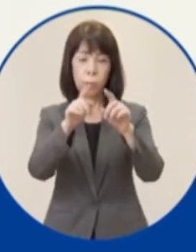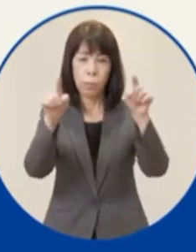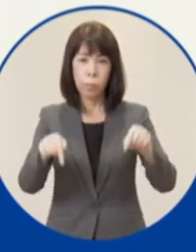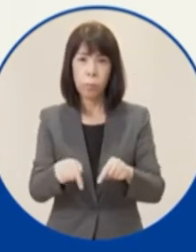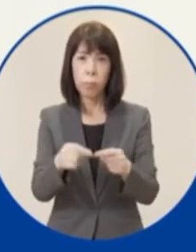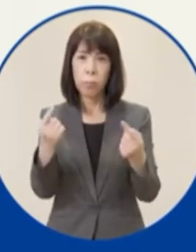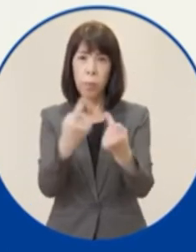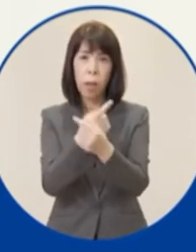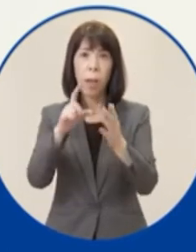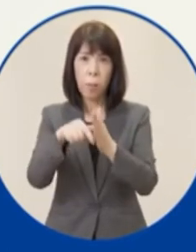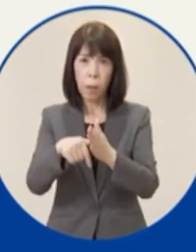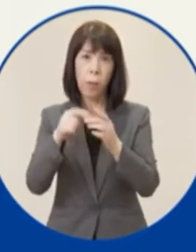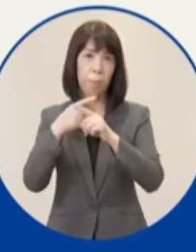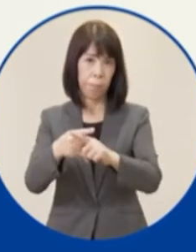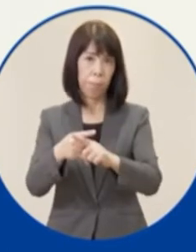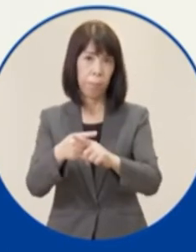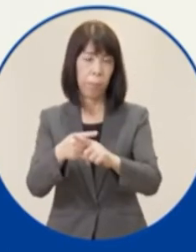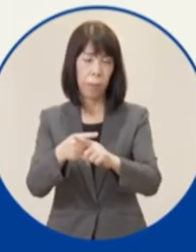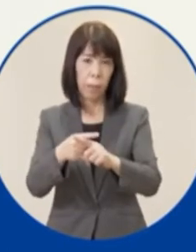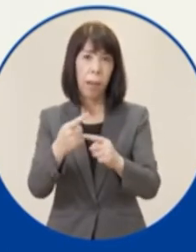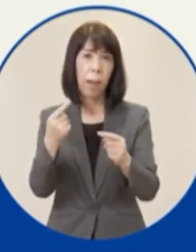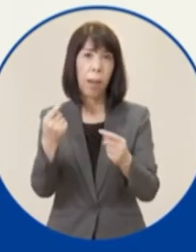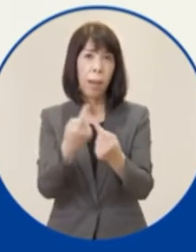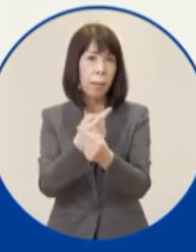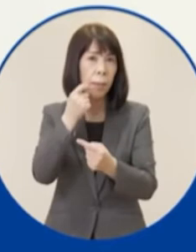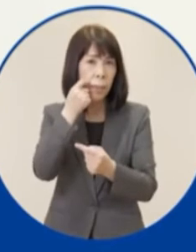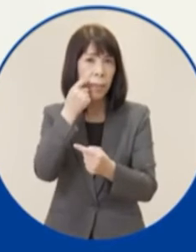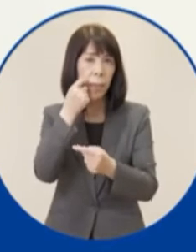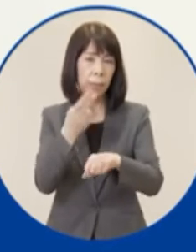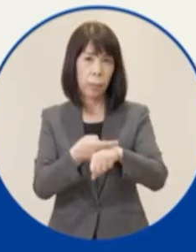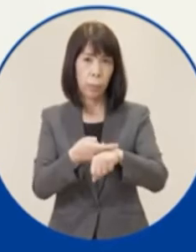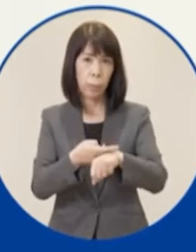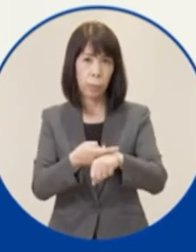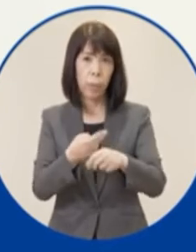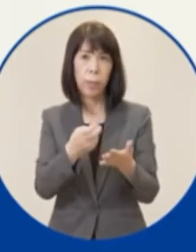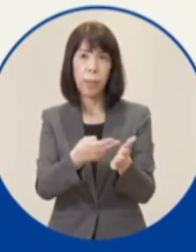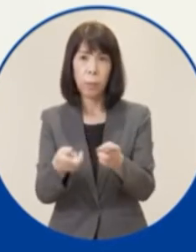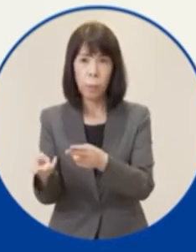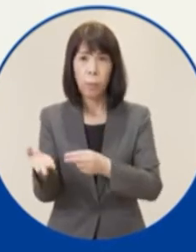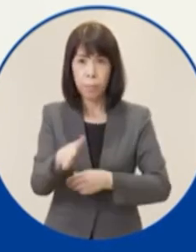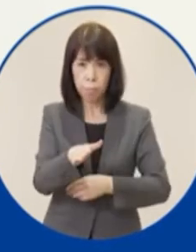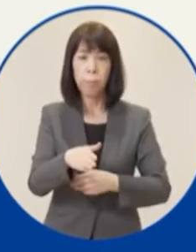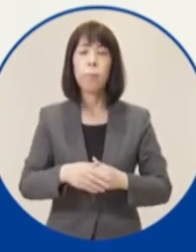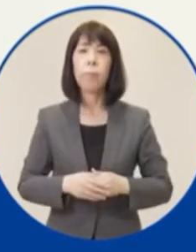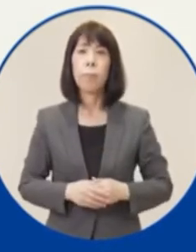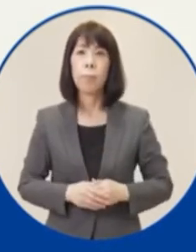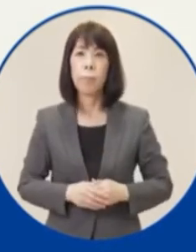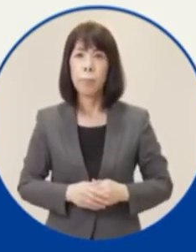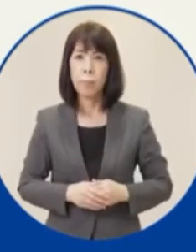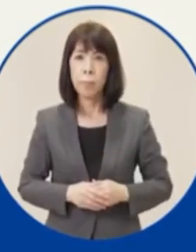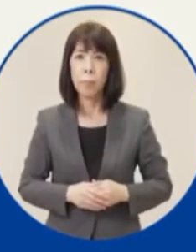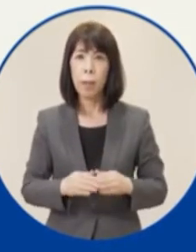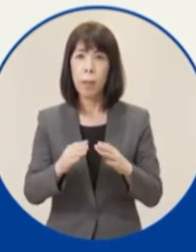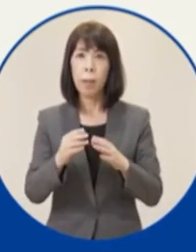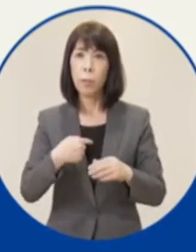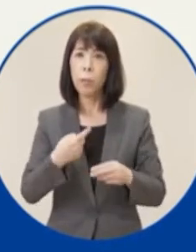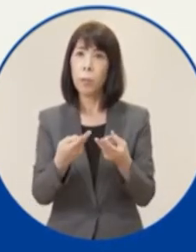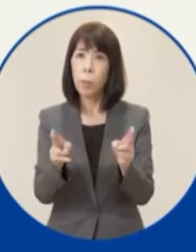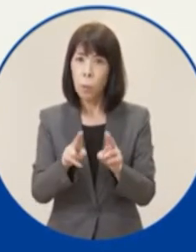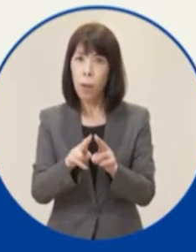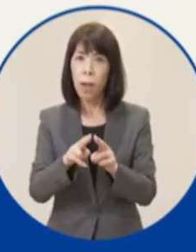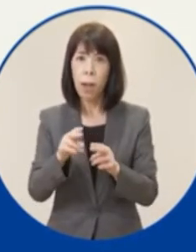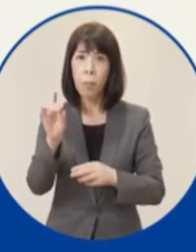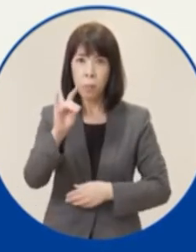ざんには罰則を課し、簡単に改ざんできない技術や制度を導入します。国民民主党